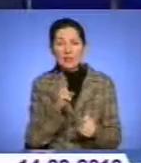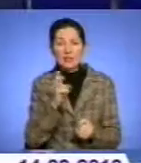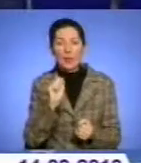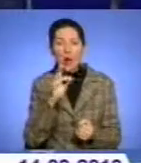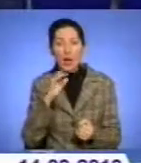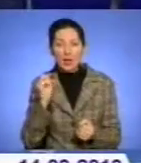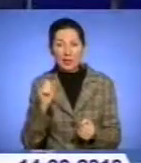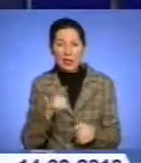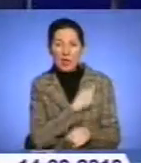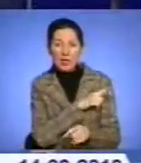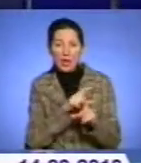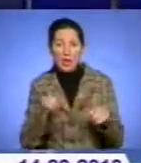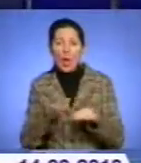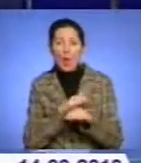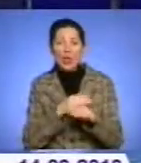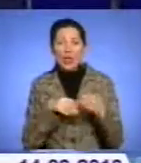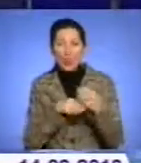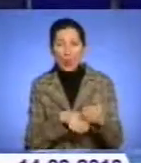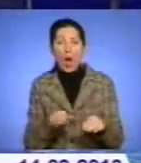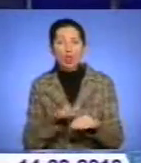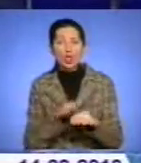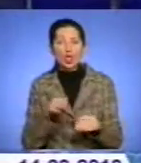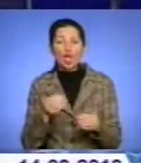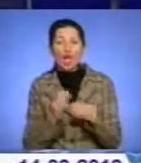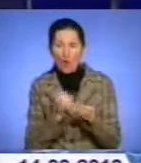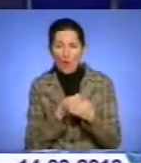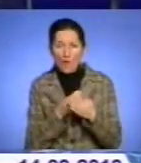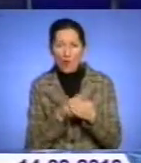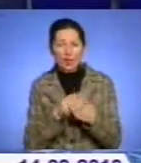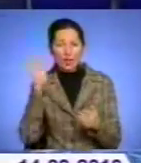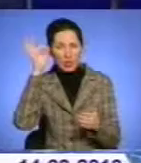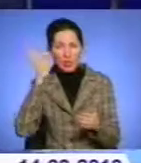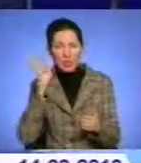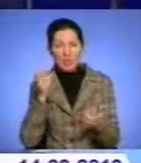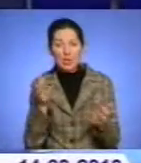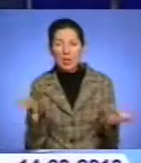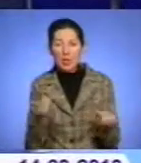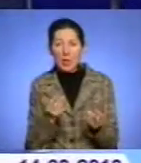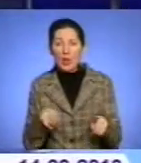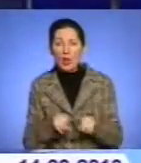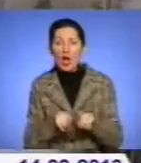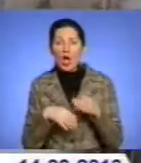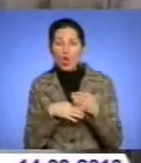від благодійного фонду з Німеччини. Наскільки потрібне таке обладнання медичним закладам району, про це у сюжеті.